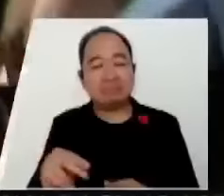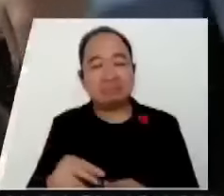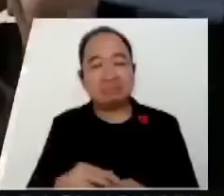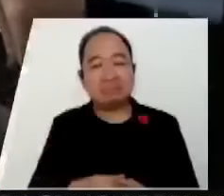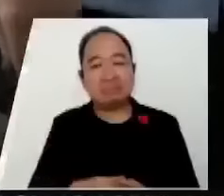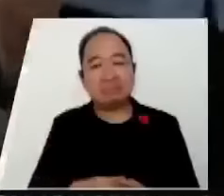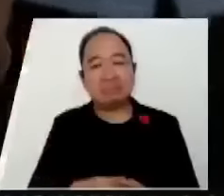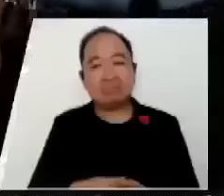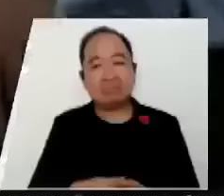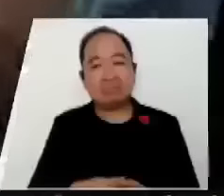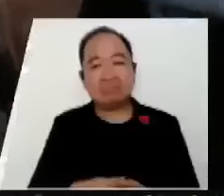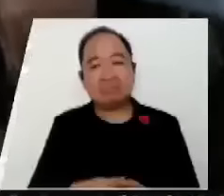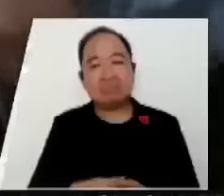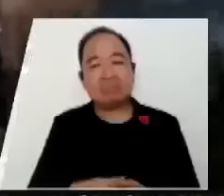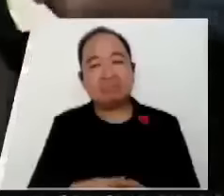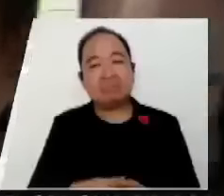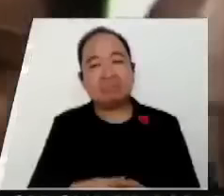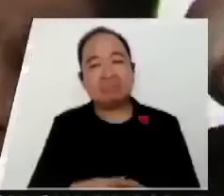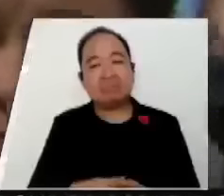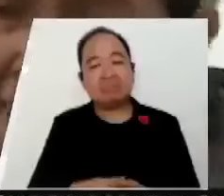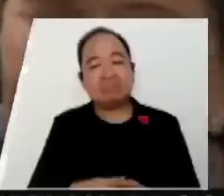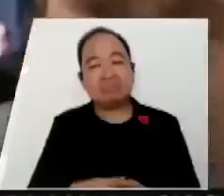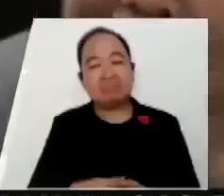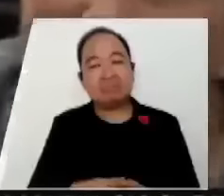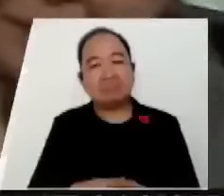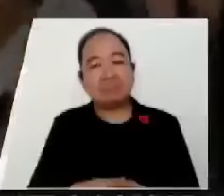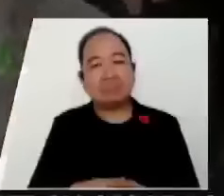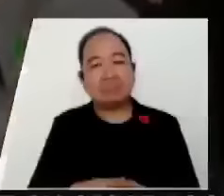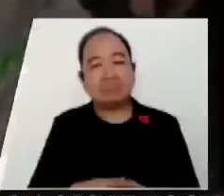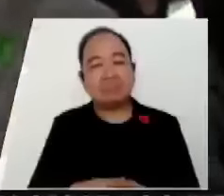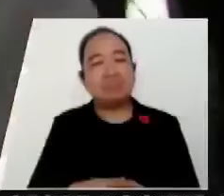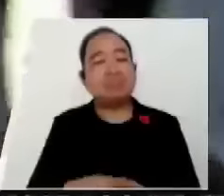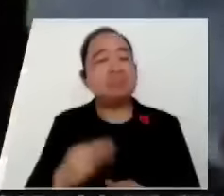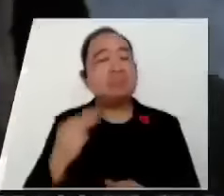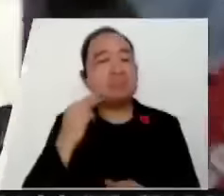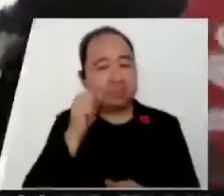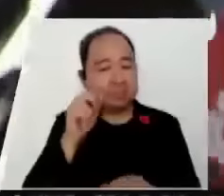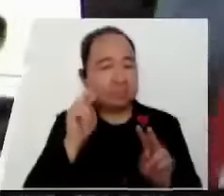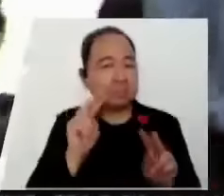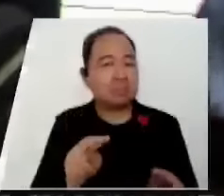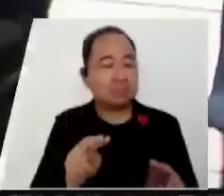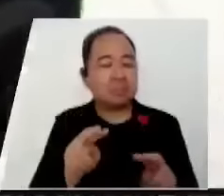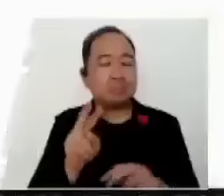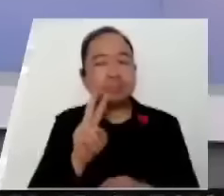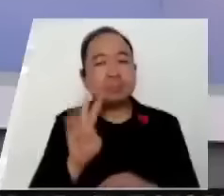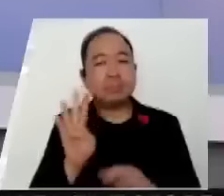Para sa GMA Integrated News, Mark Salazar, nakatutok 24 oras.